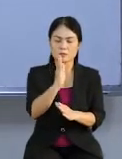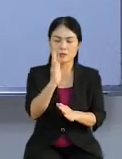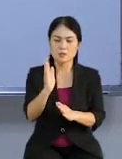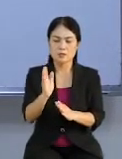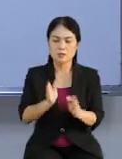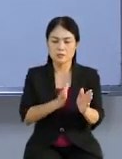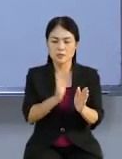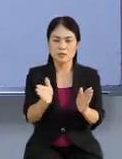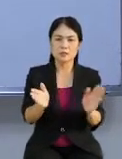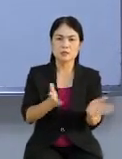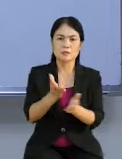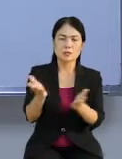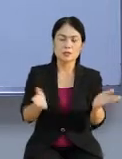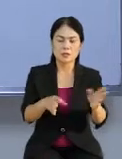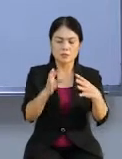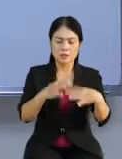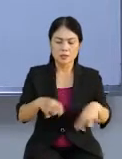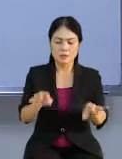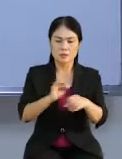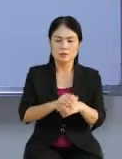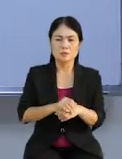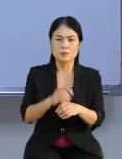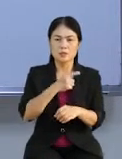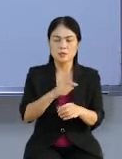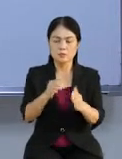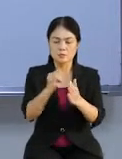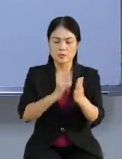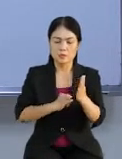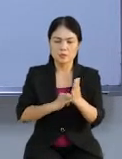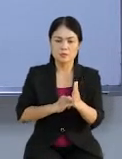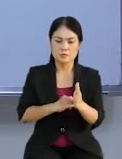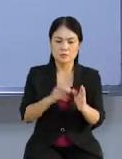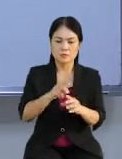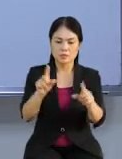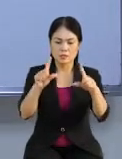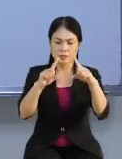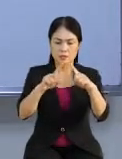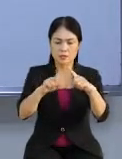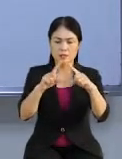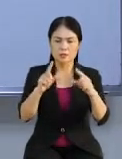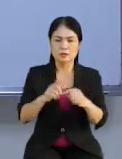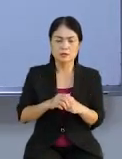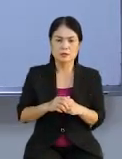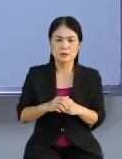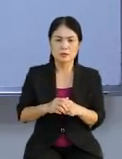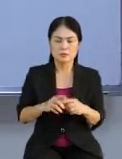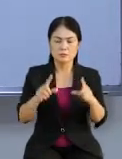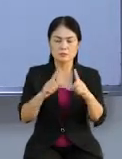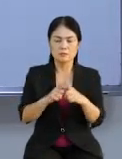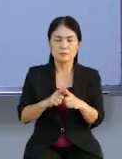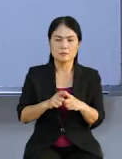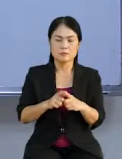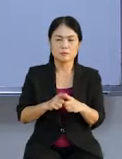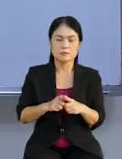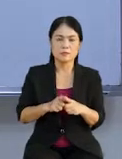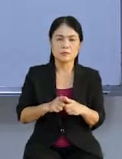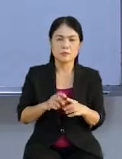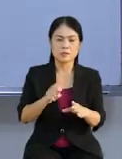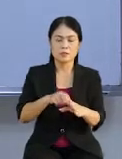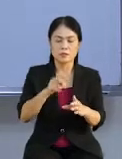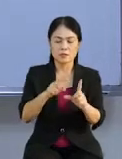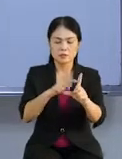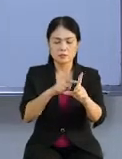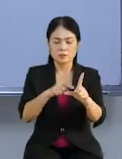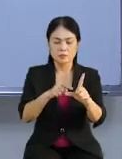ai bịch chặt rằng mấy cọ bán đấy sầm khán áo ấy tái nhưng cú vía chân chia tay cào ở sầm tốt chân chia